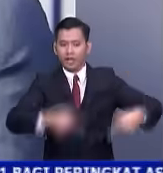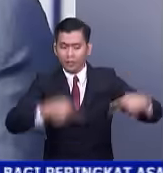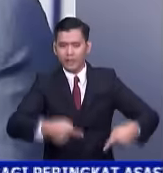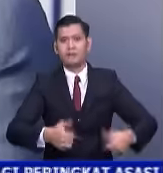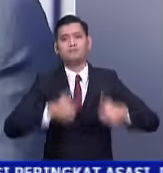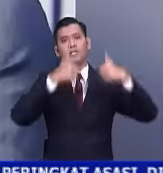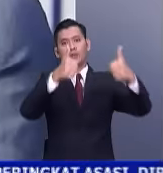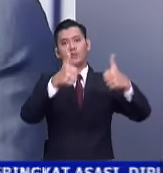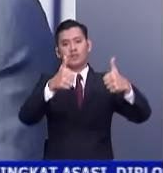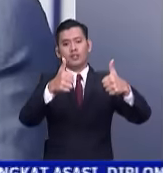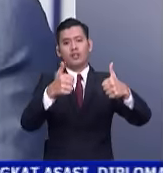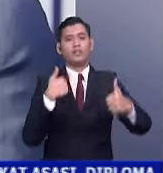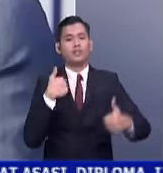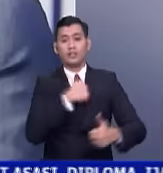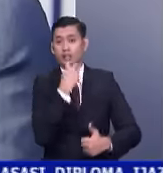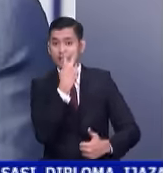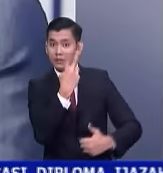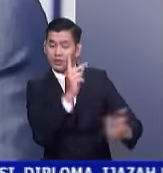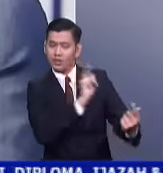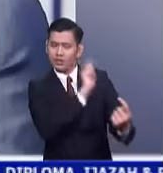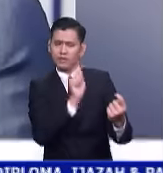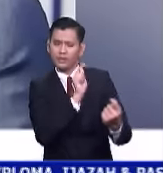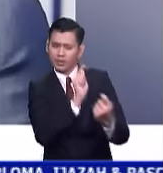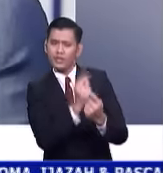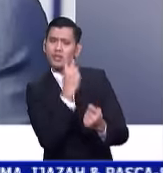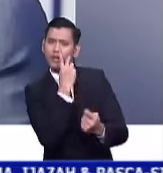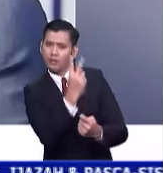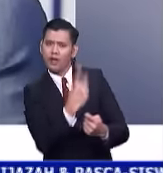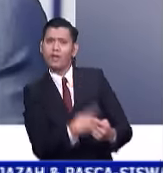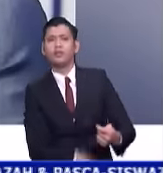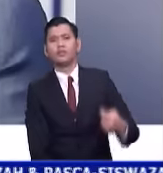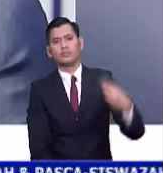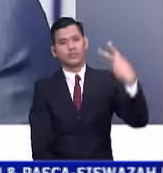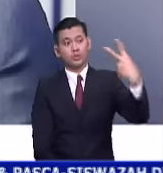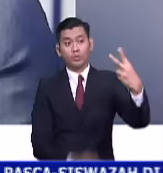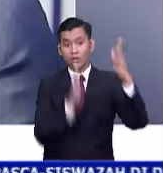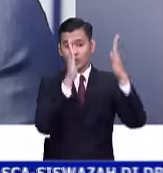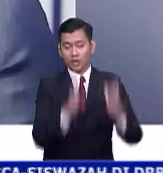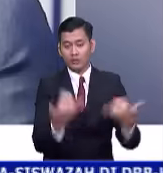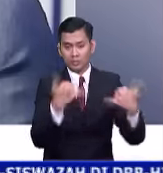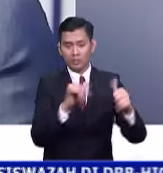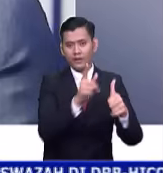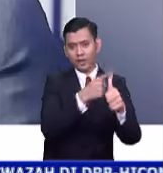Semakin keserasian tu kita nampak. Ya. Kita nampak Aidil makin